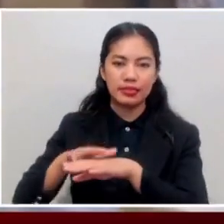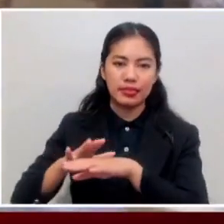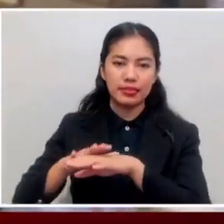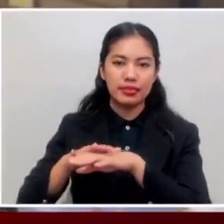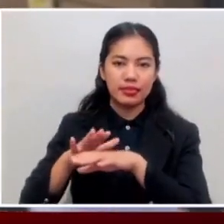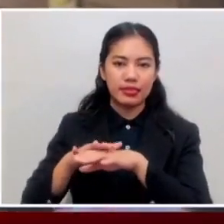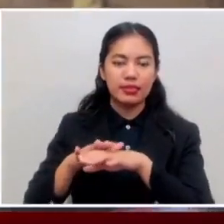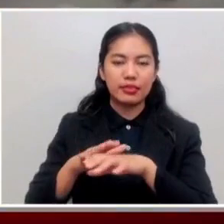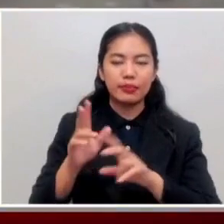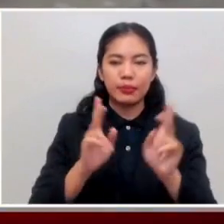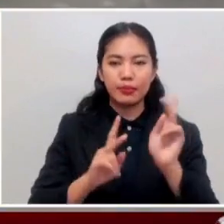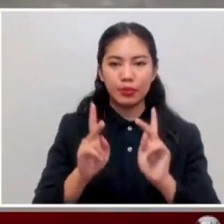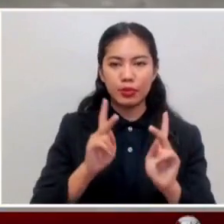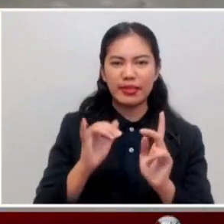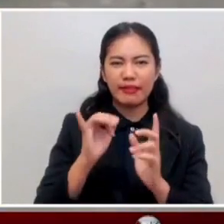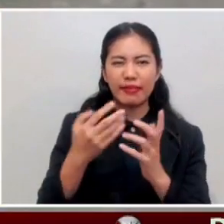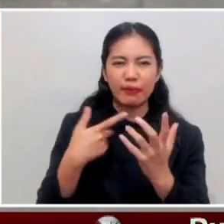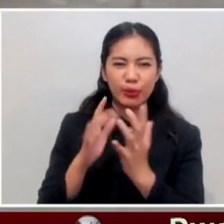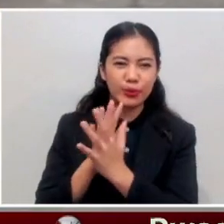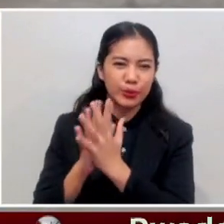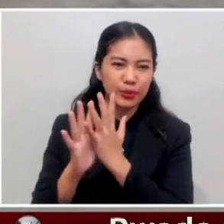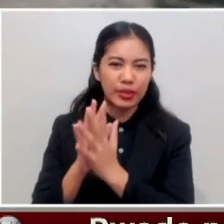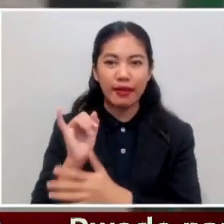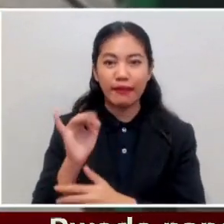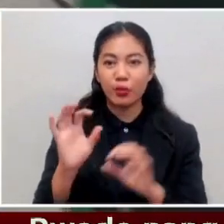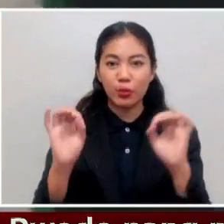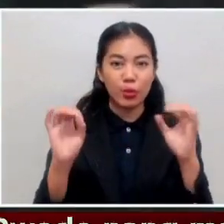mga nag-uumpukan at walang face mask.